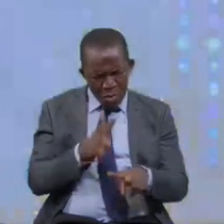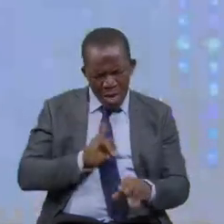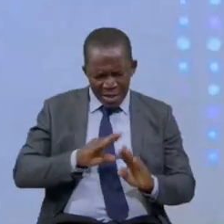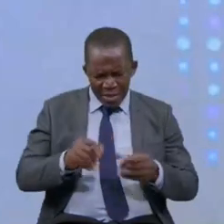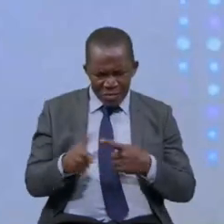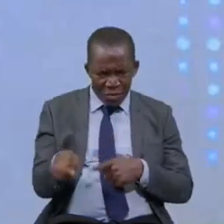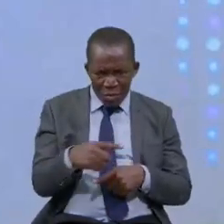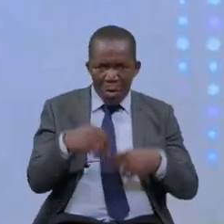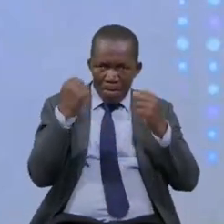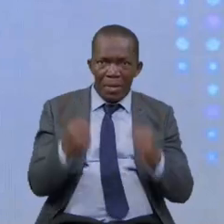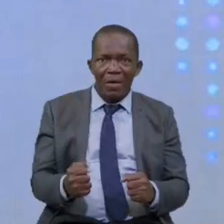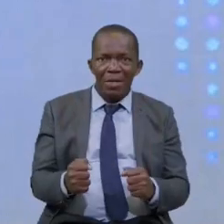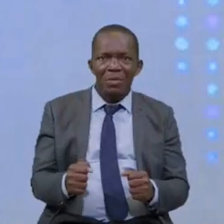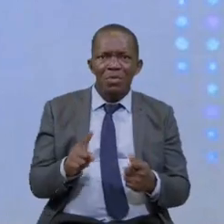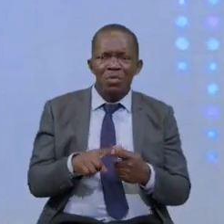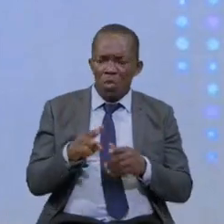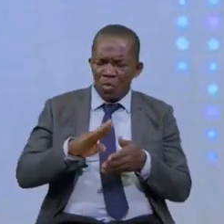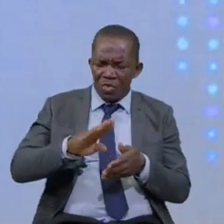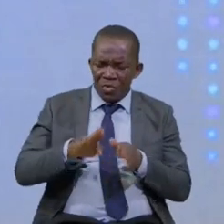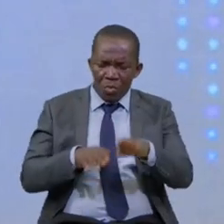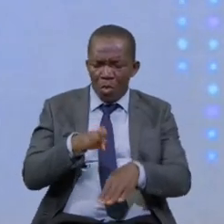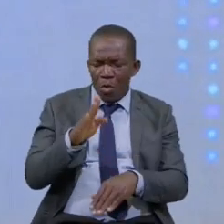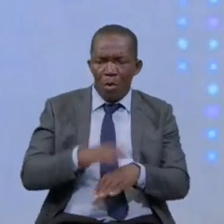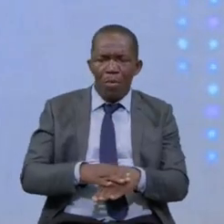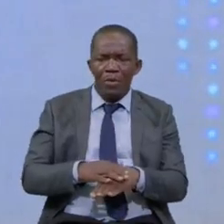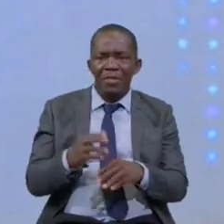la puissance de l'ennemi.